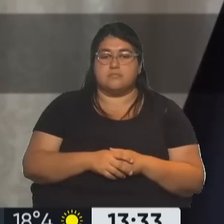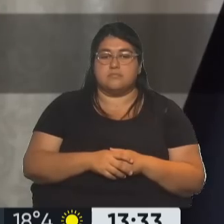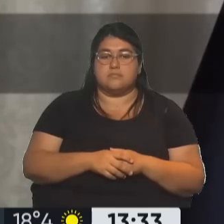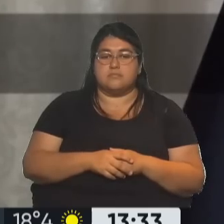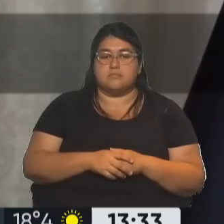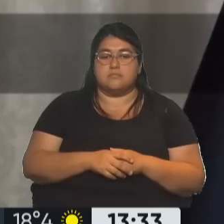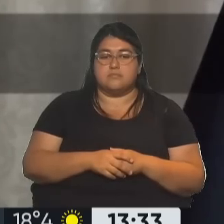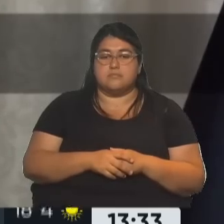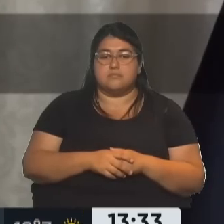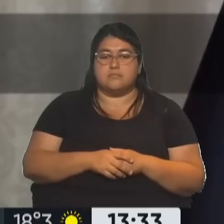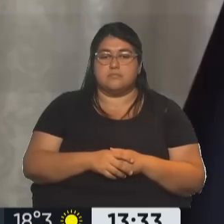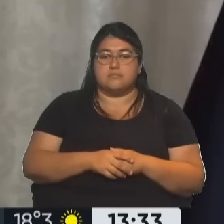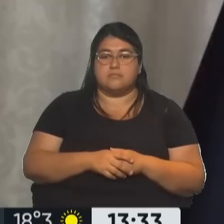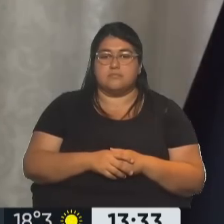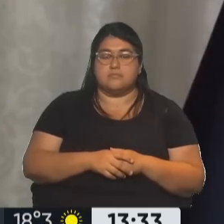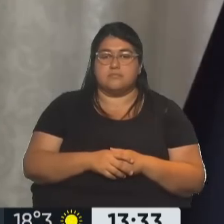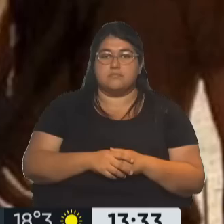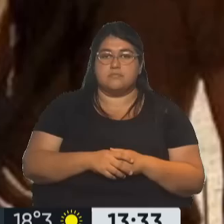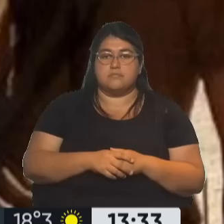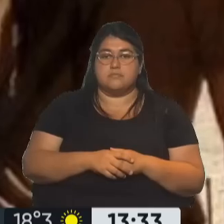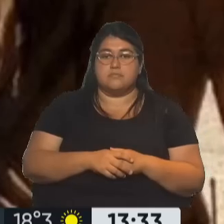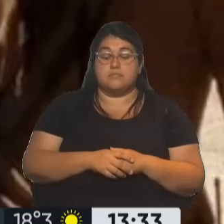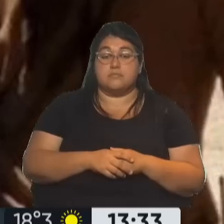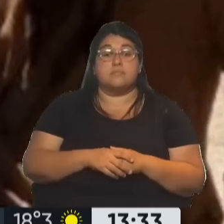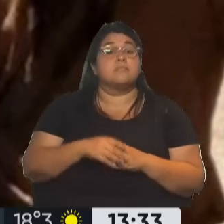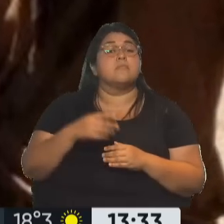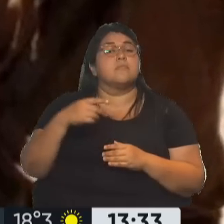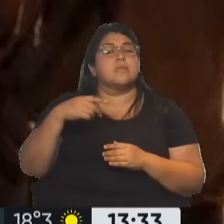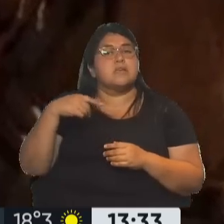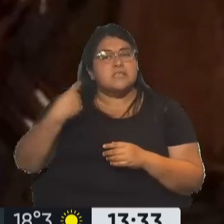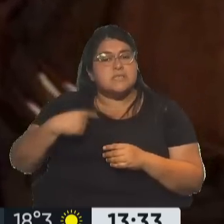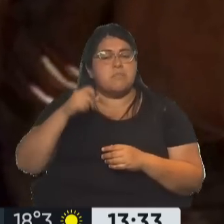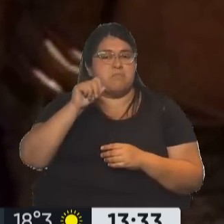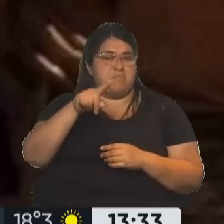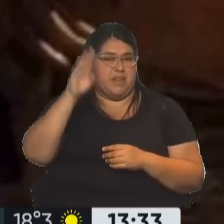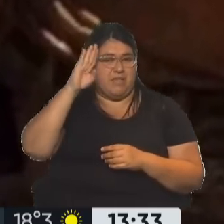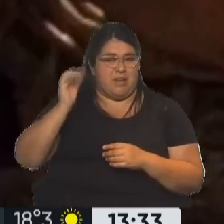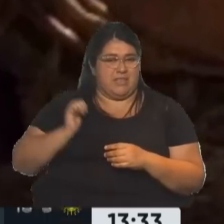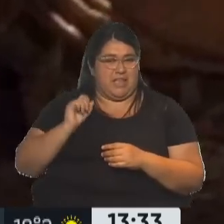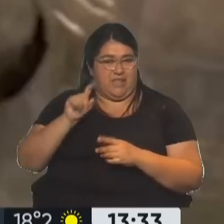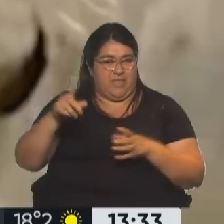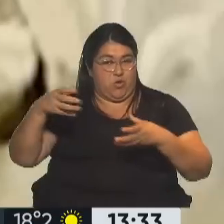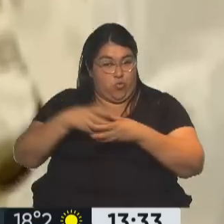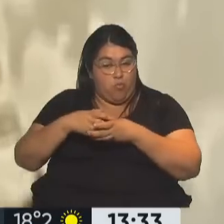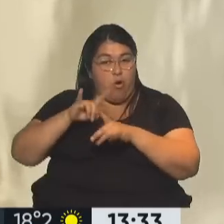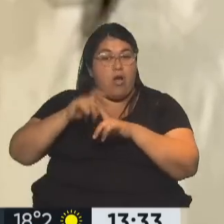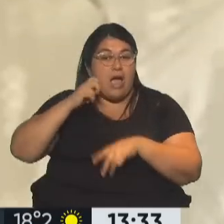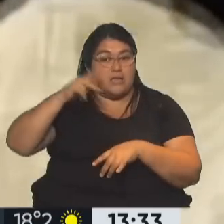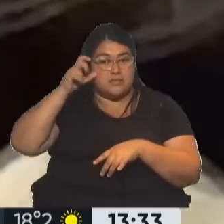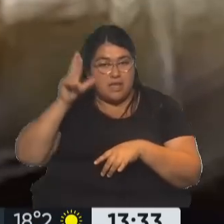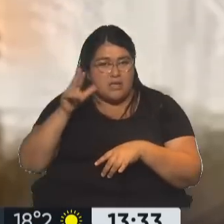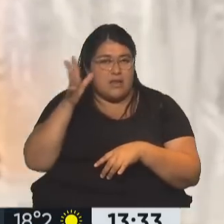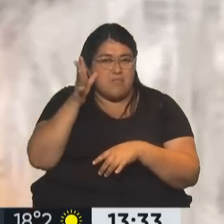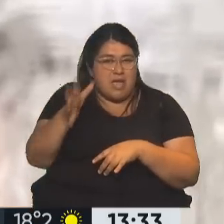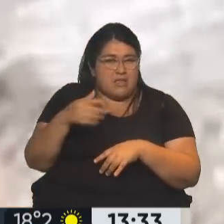активничать террористические бандформирования. En todos los escenarios, los soldados de Wagner se caracterizan por una brutalidad extrema